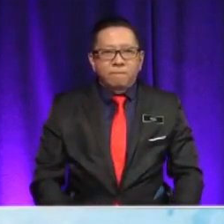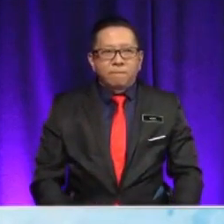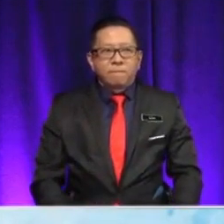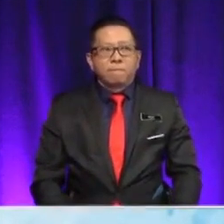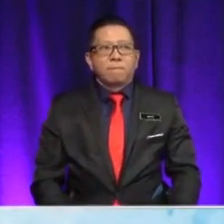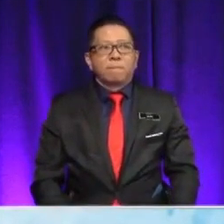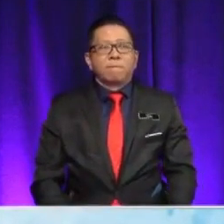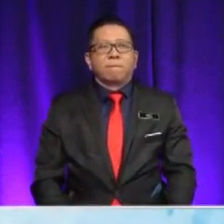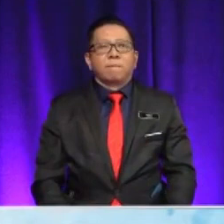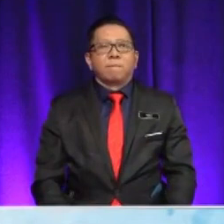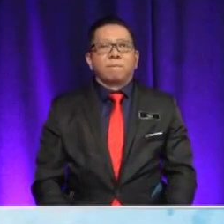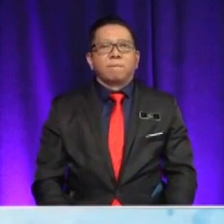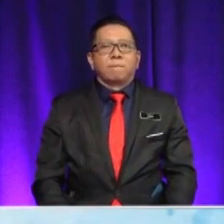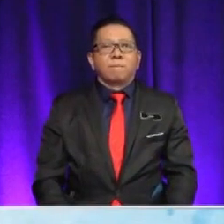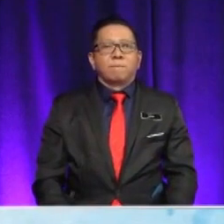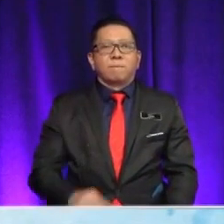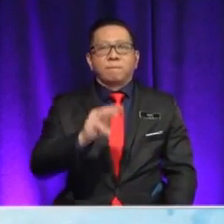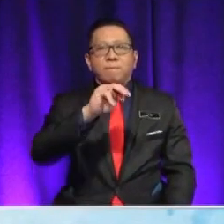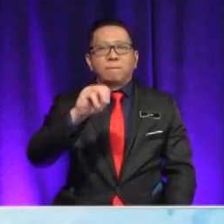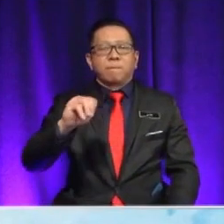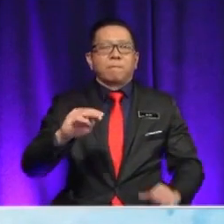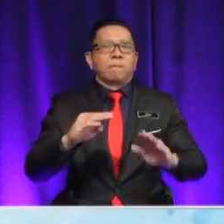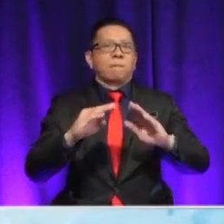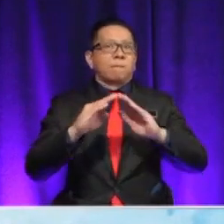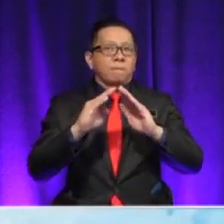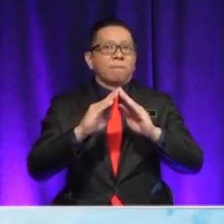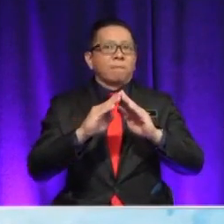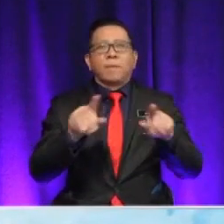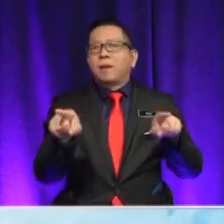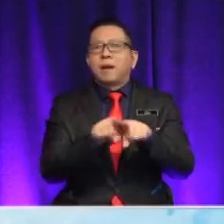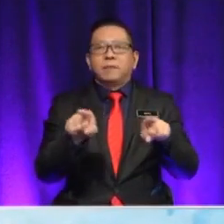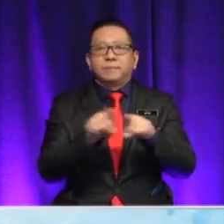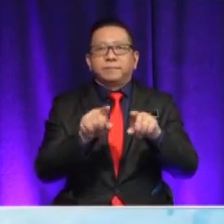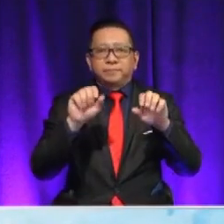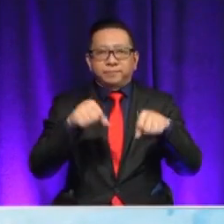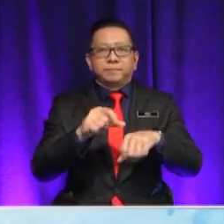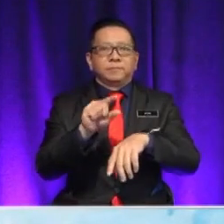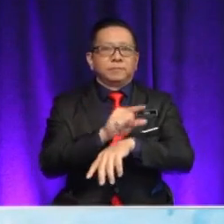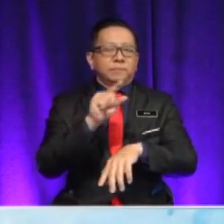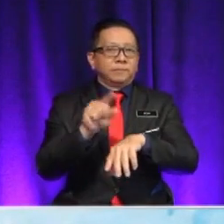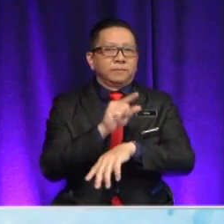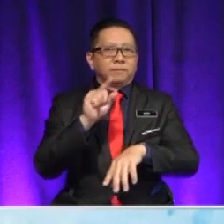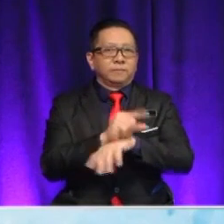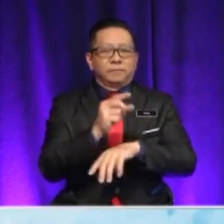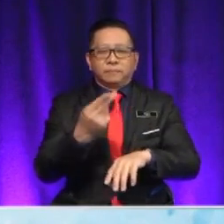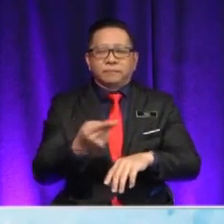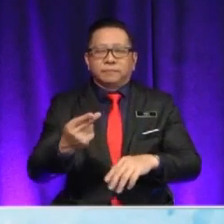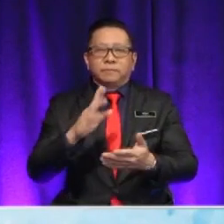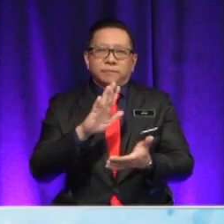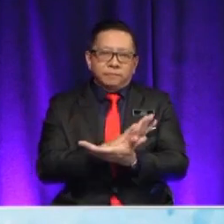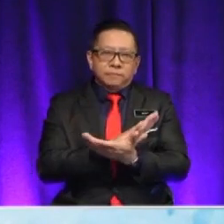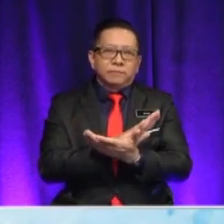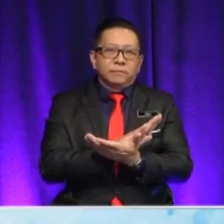tu. Okey, jadi murid-murid yang berada di rumah juga boleh gunakan, okey, hanya guna polistrin. Okey, kemudian